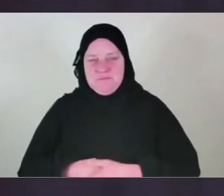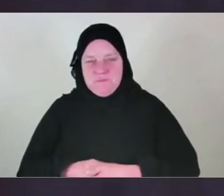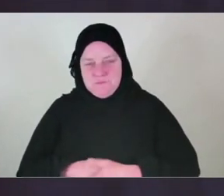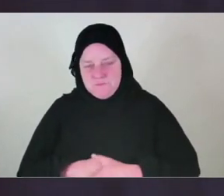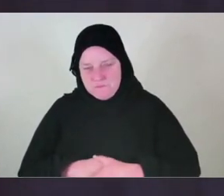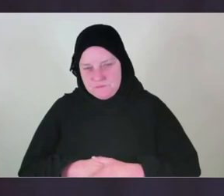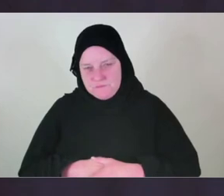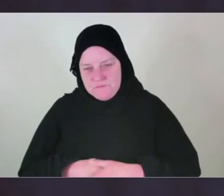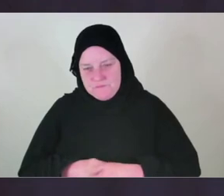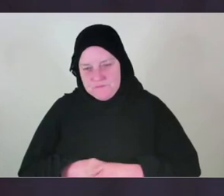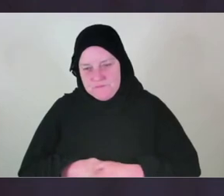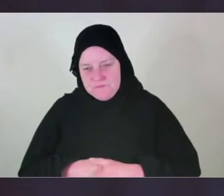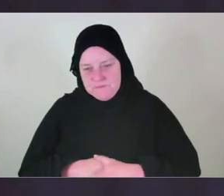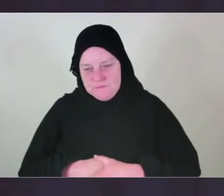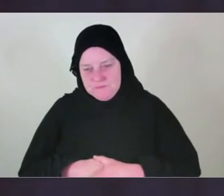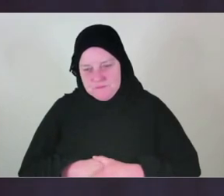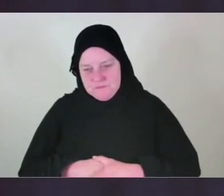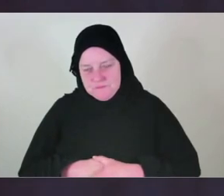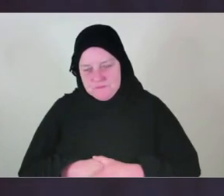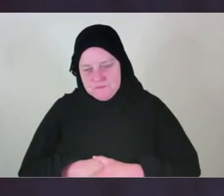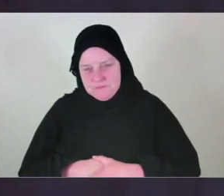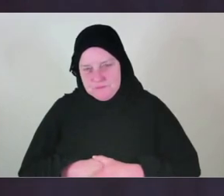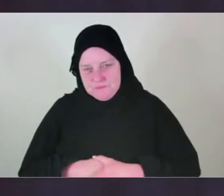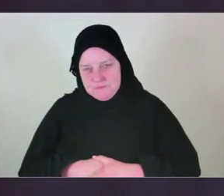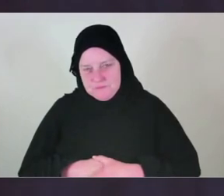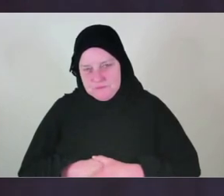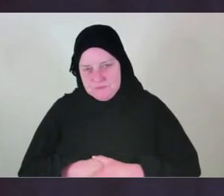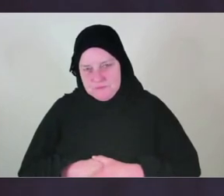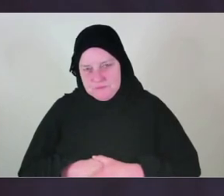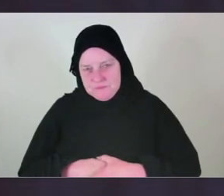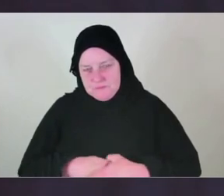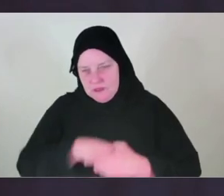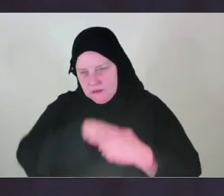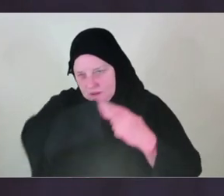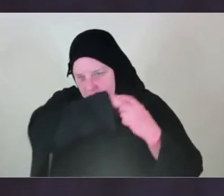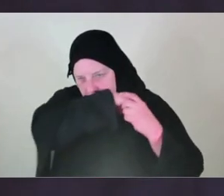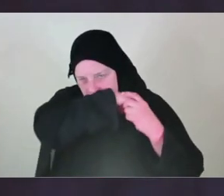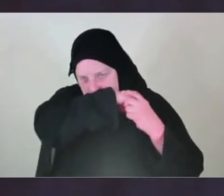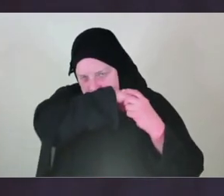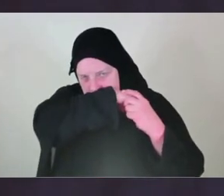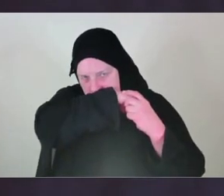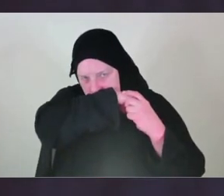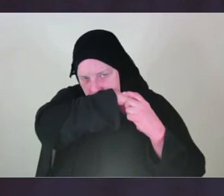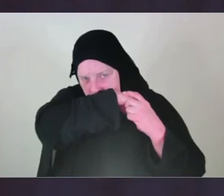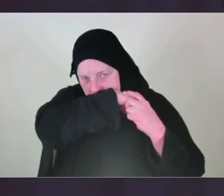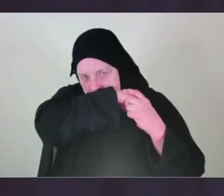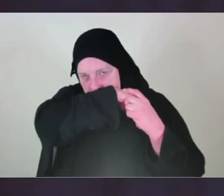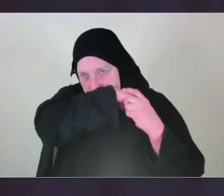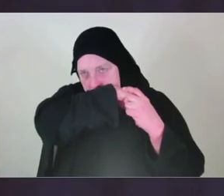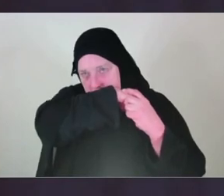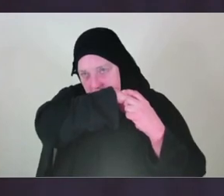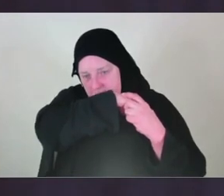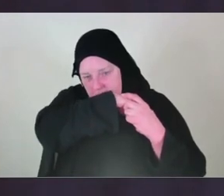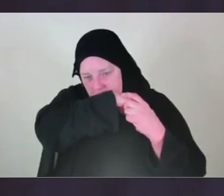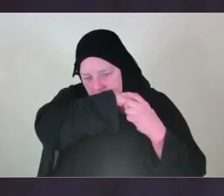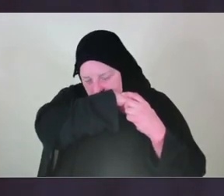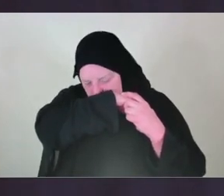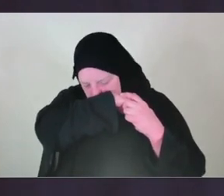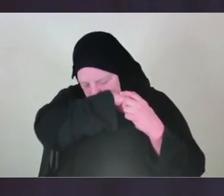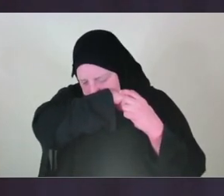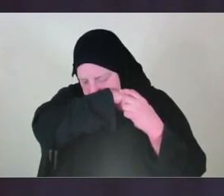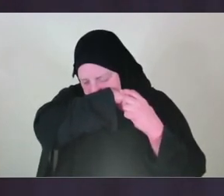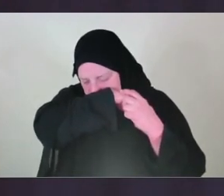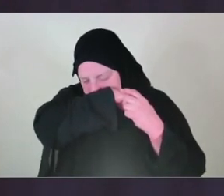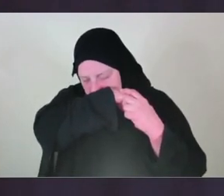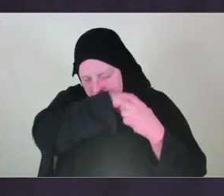بِهِ نَفْسُهُ. We created, God says in the Quran, we created the mankind and we know what whispers within